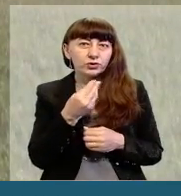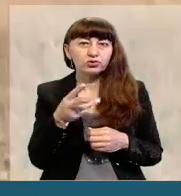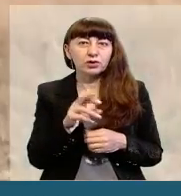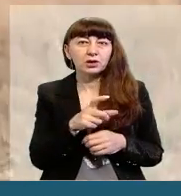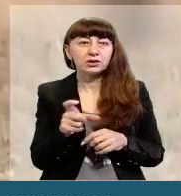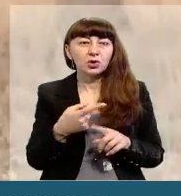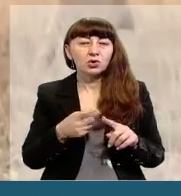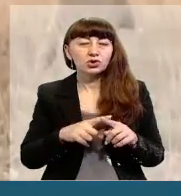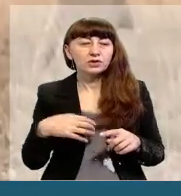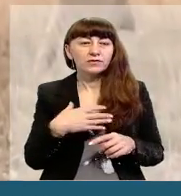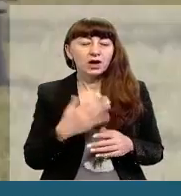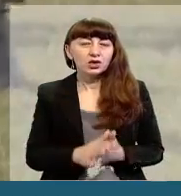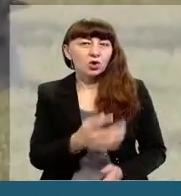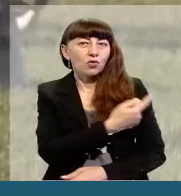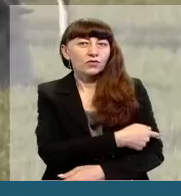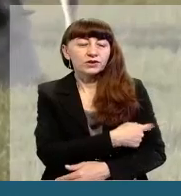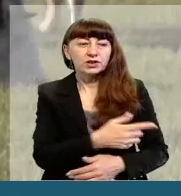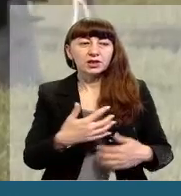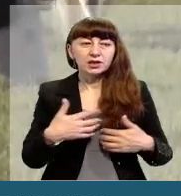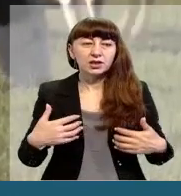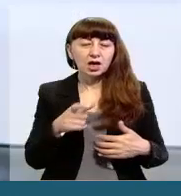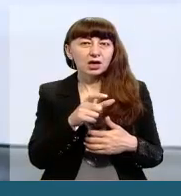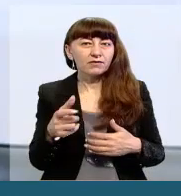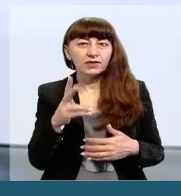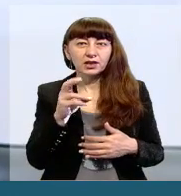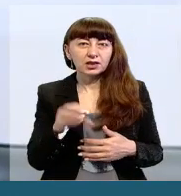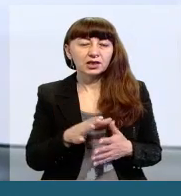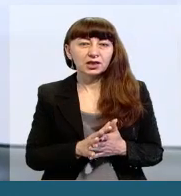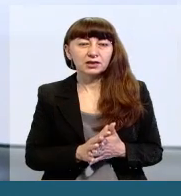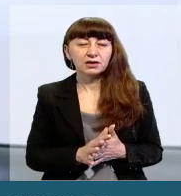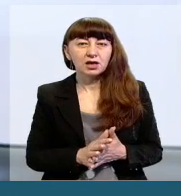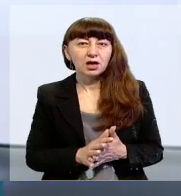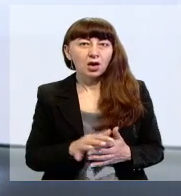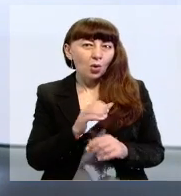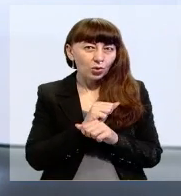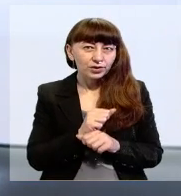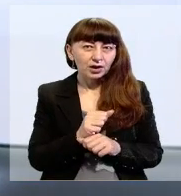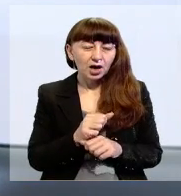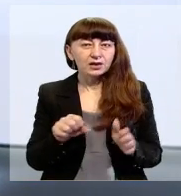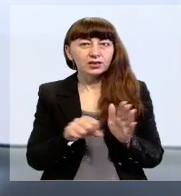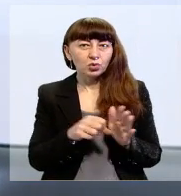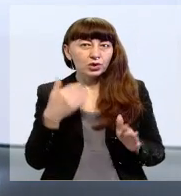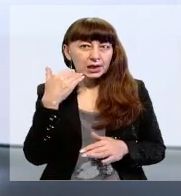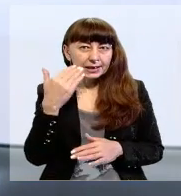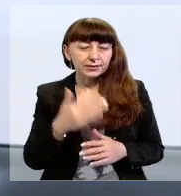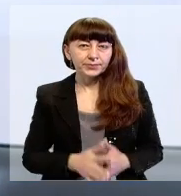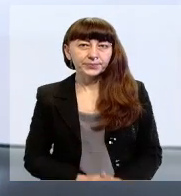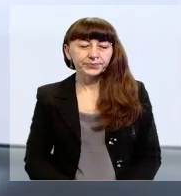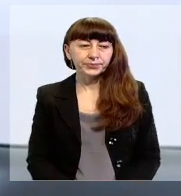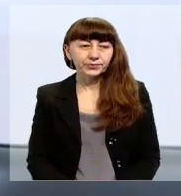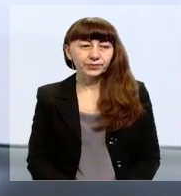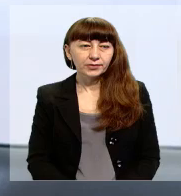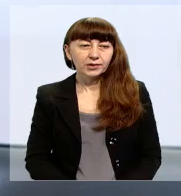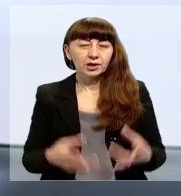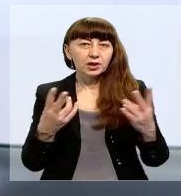салада еңбек етіп жүрген мамандарға қолдау көрсетілуі тиіс. Сфера ветеринарии требует поддержки. Ветеринария саласын қолдау қажет.